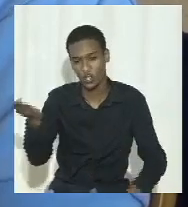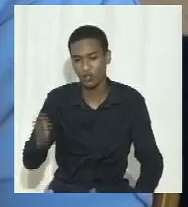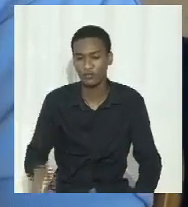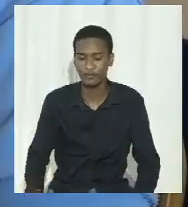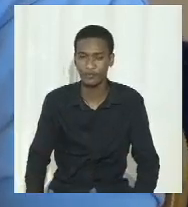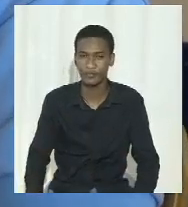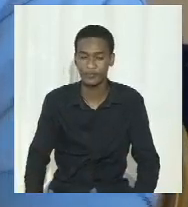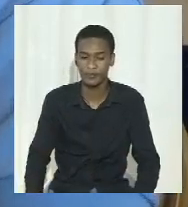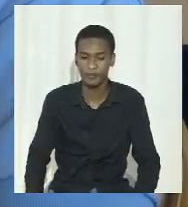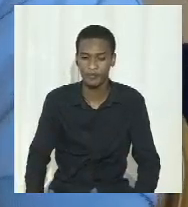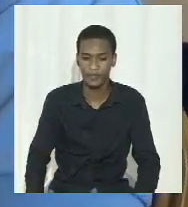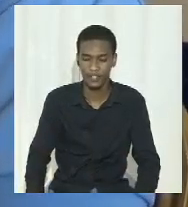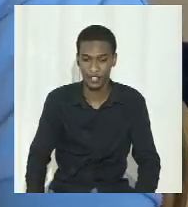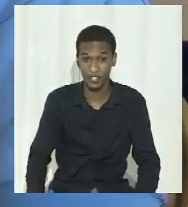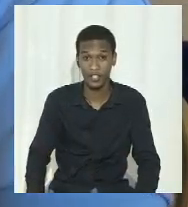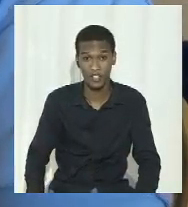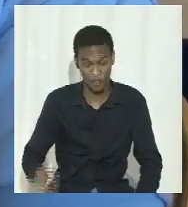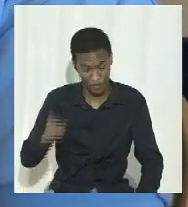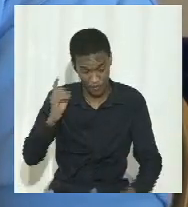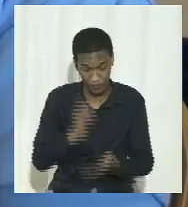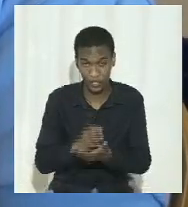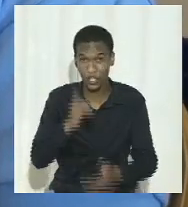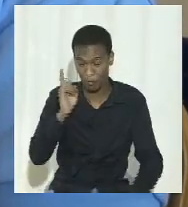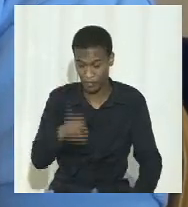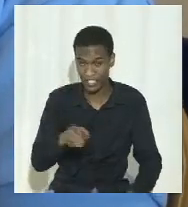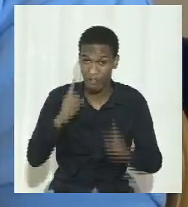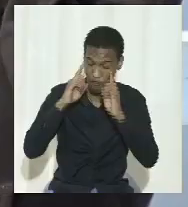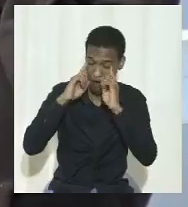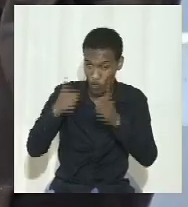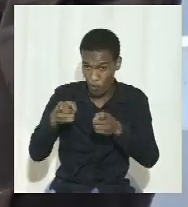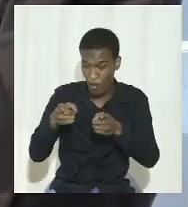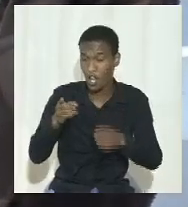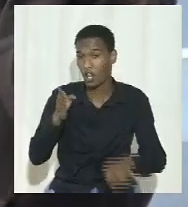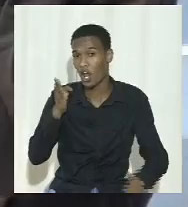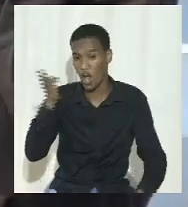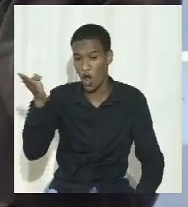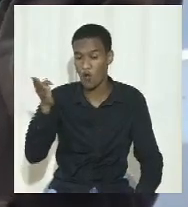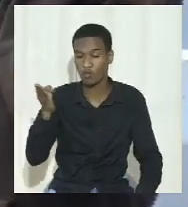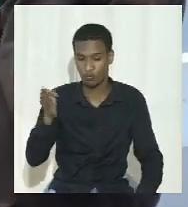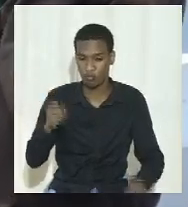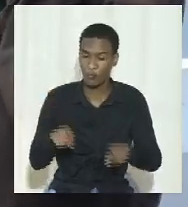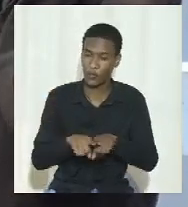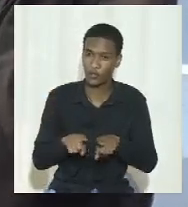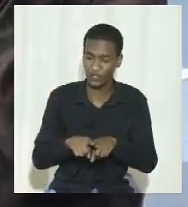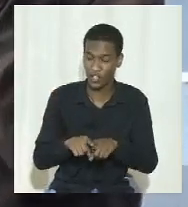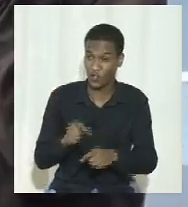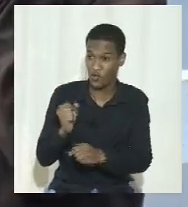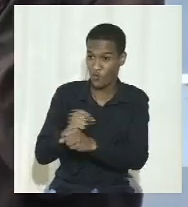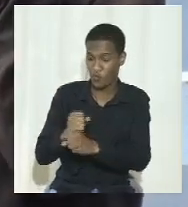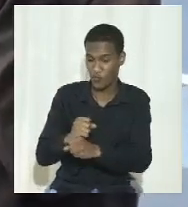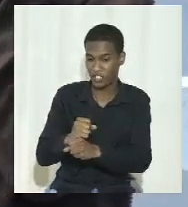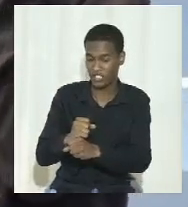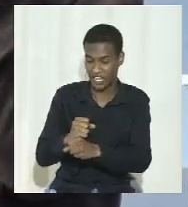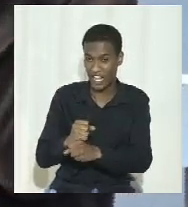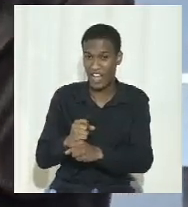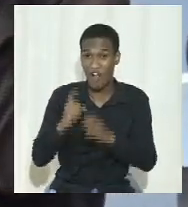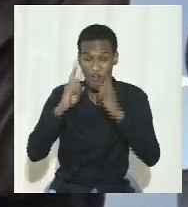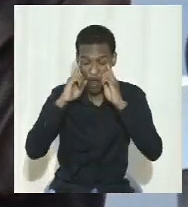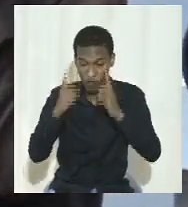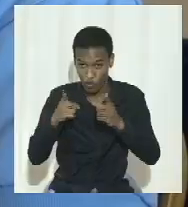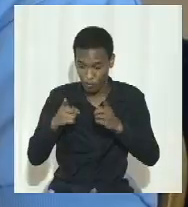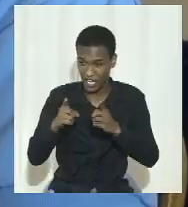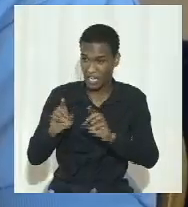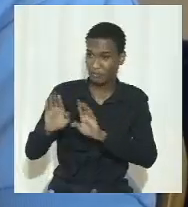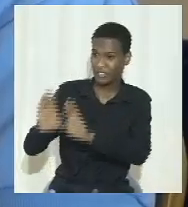amin'ny karazana vavolombelona a fa zony ihany koa zany hoe tsy avy sakanana izy a nay zany izy andehanany. Fa